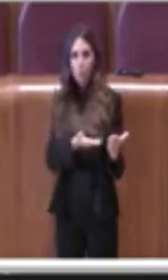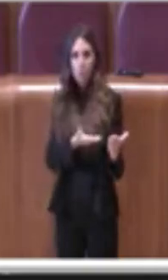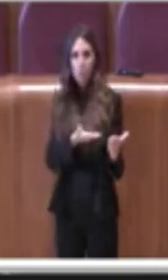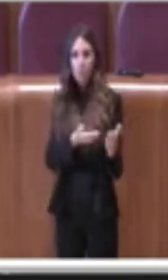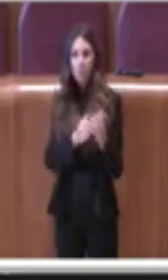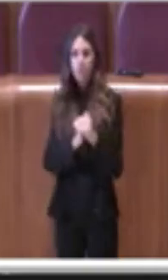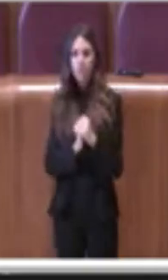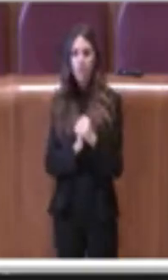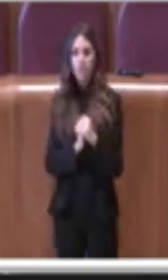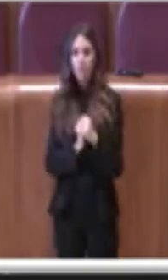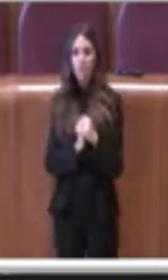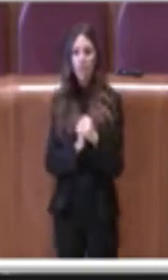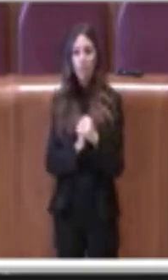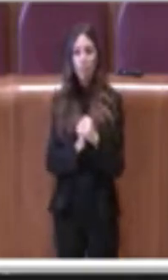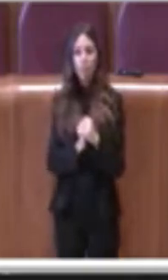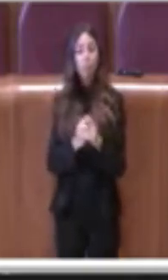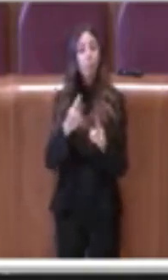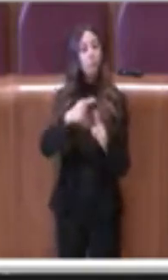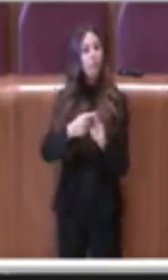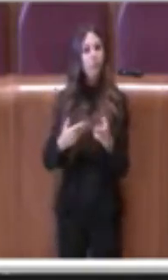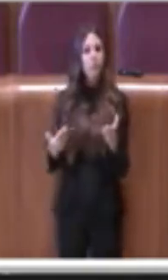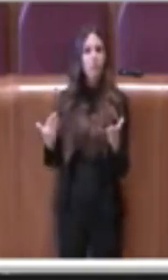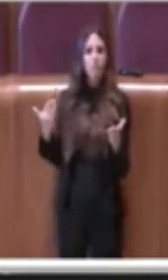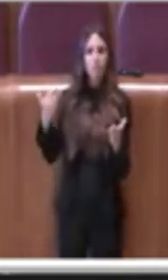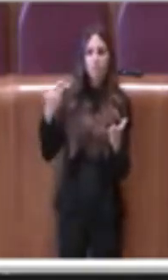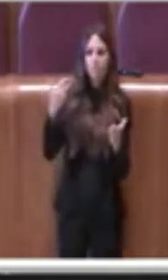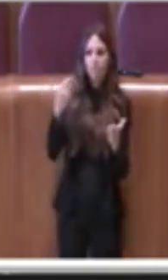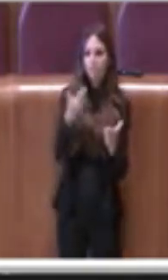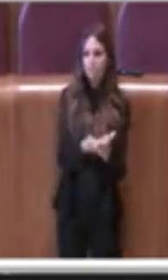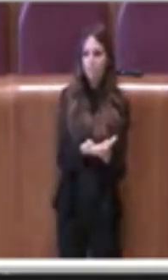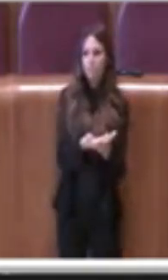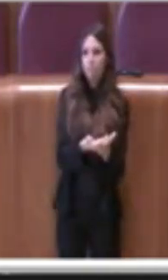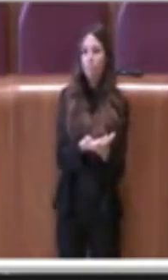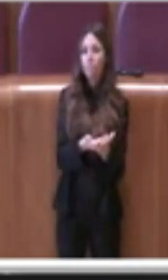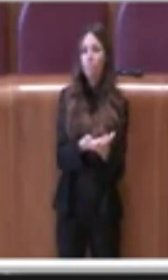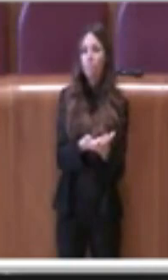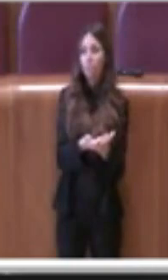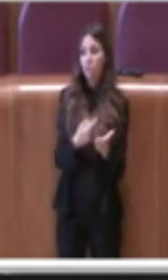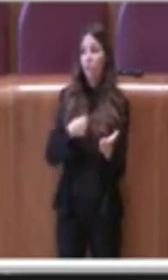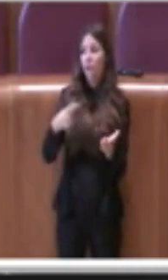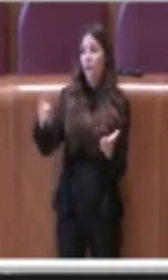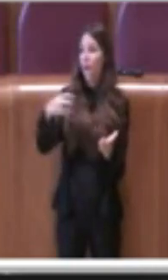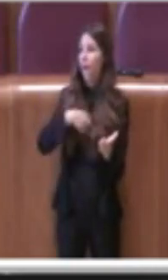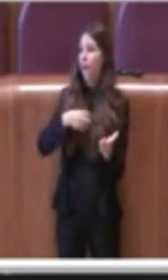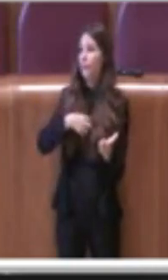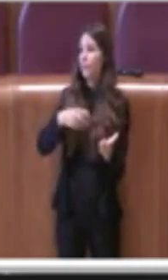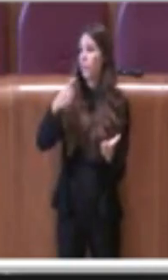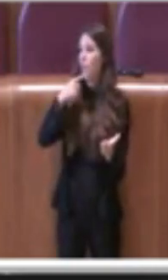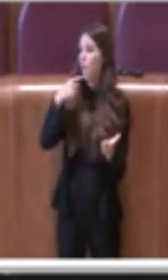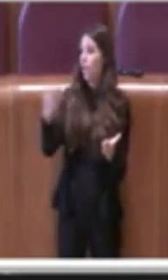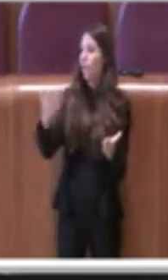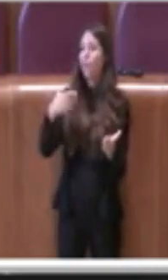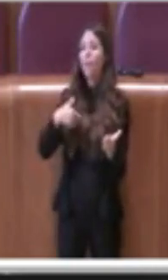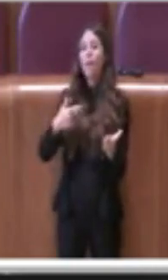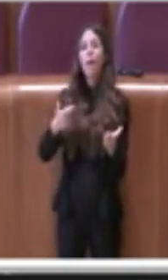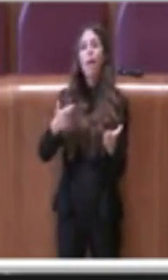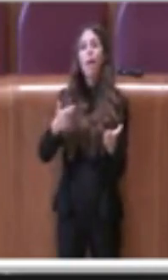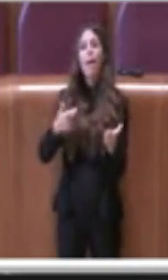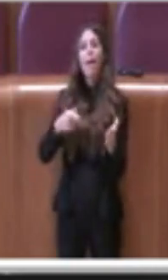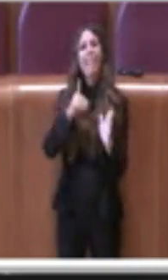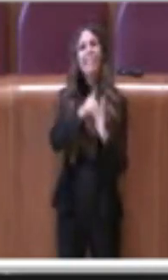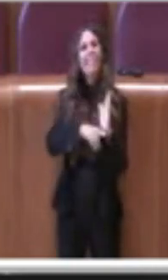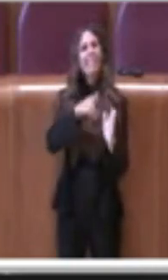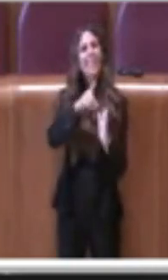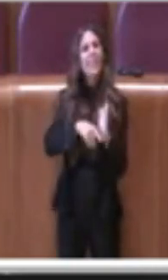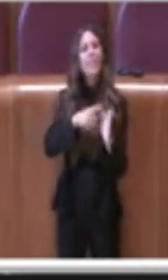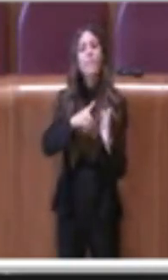Abbiamo presentato negli anni, come ha detto appunto l'assessore, la delibera sui materiali post-consumo, che anche quello